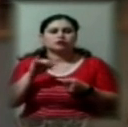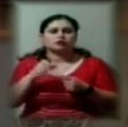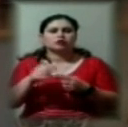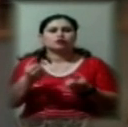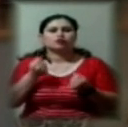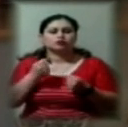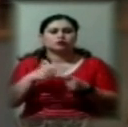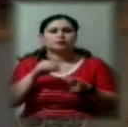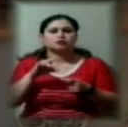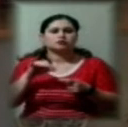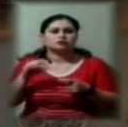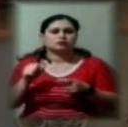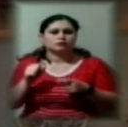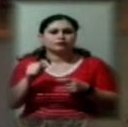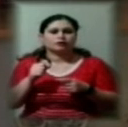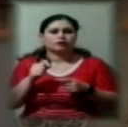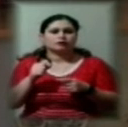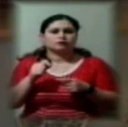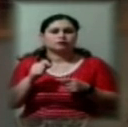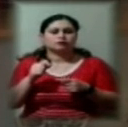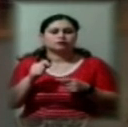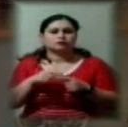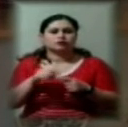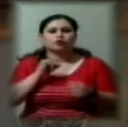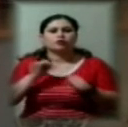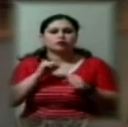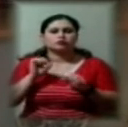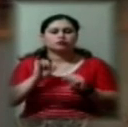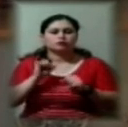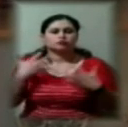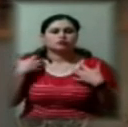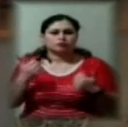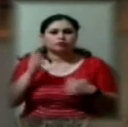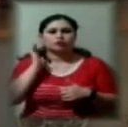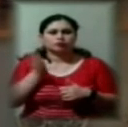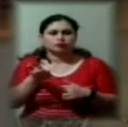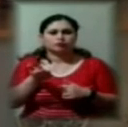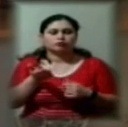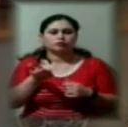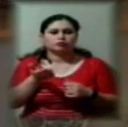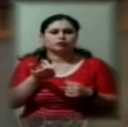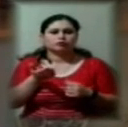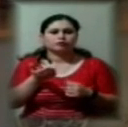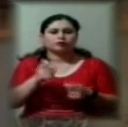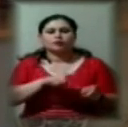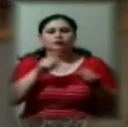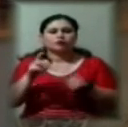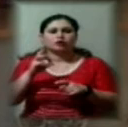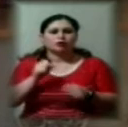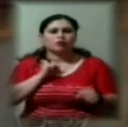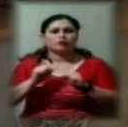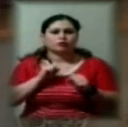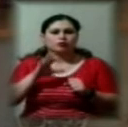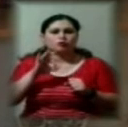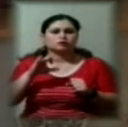сестер з управління охорони здоров'я будуть переведені на управління освіти.